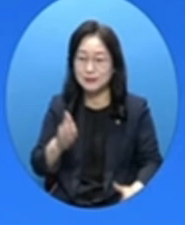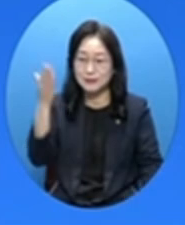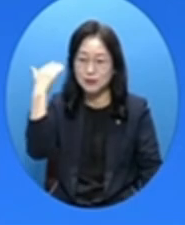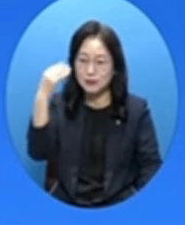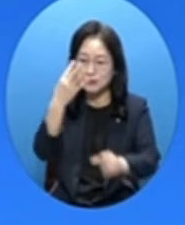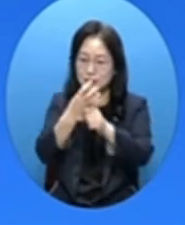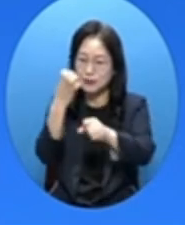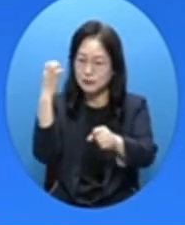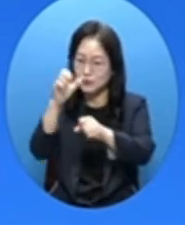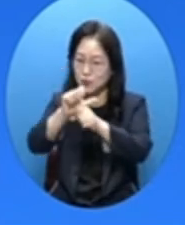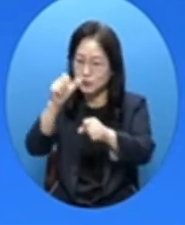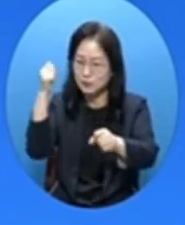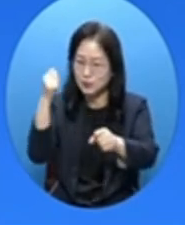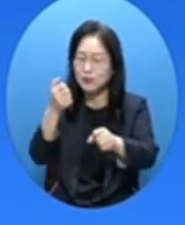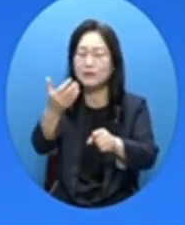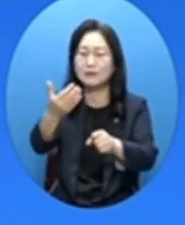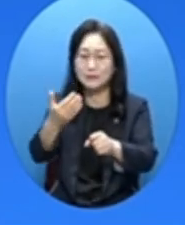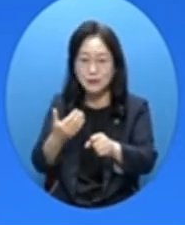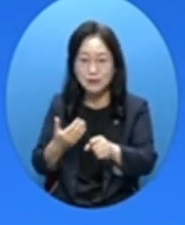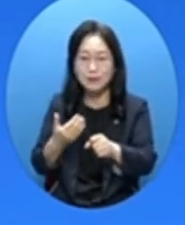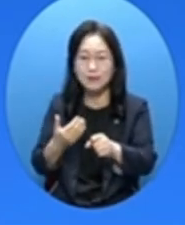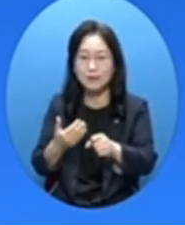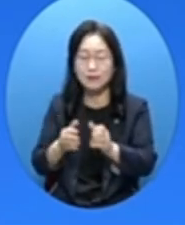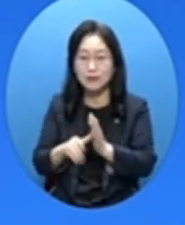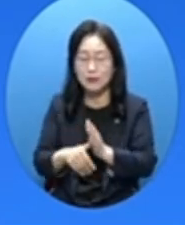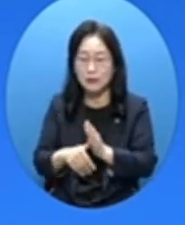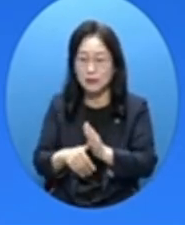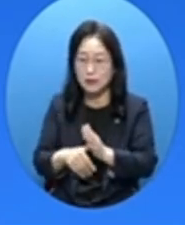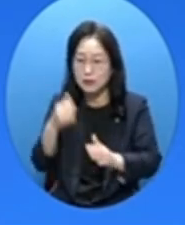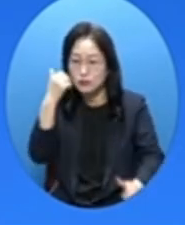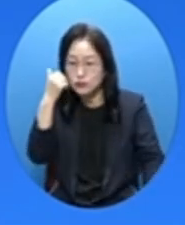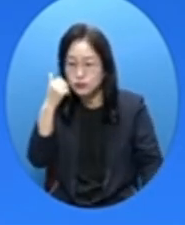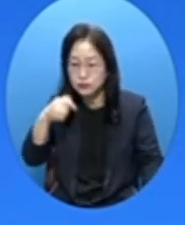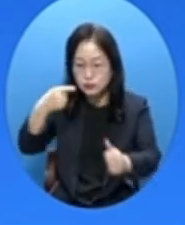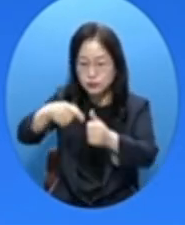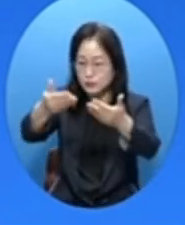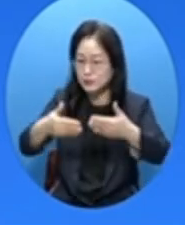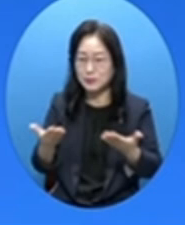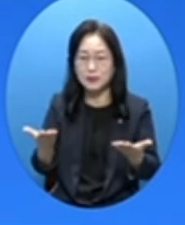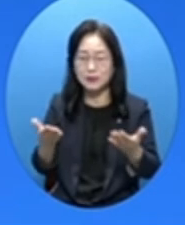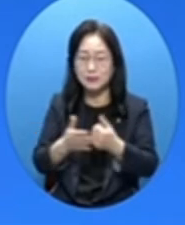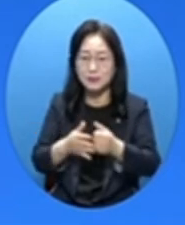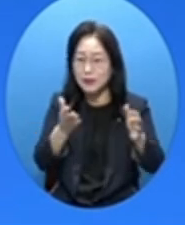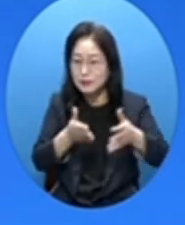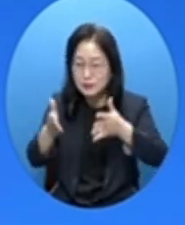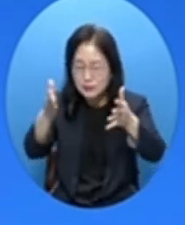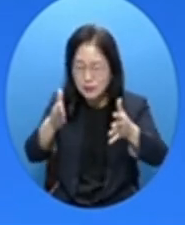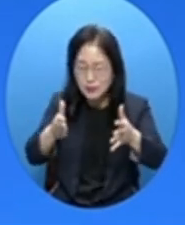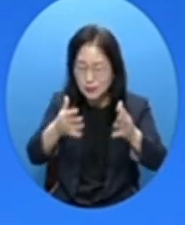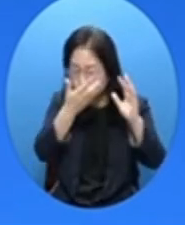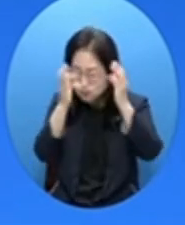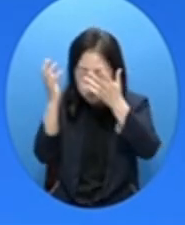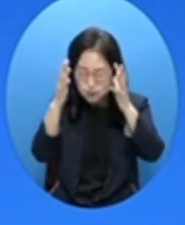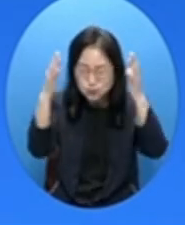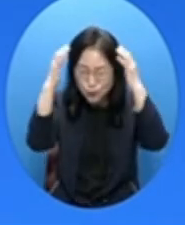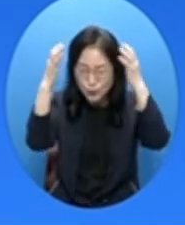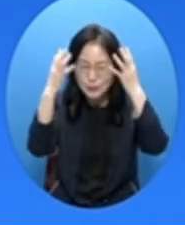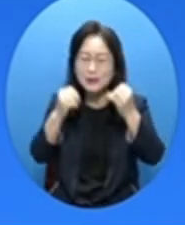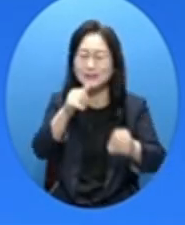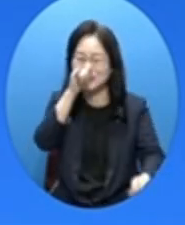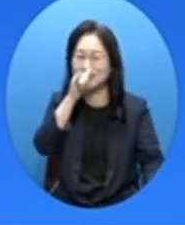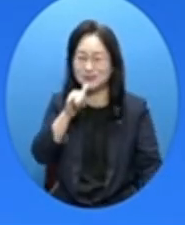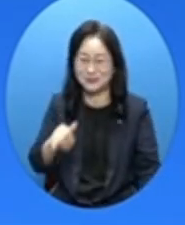40년 50년 전만 하더라도 그런 안내하는 시스템이 없었기 때문에 길을 잘 모르면 굉장히 고생할 땐 기억이납니다